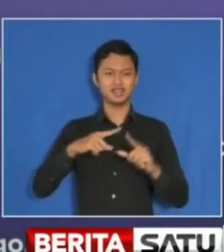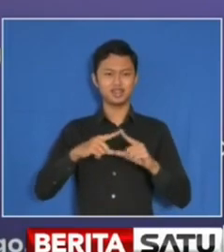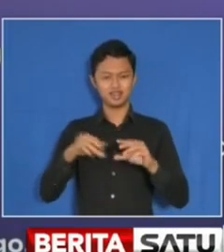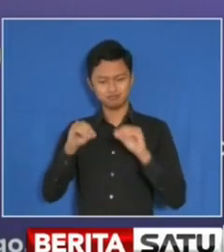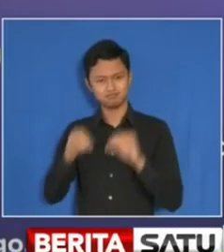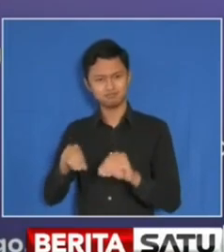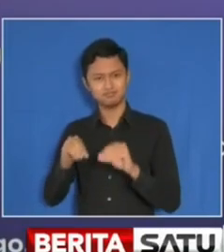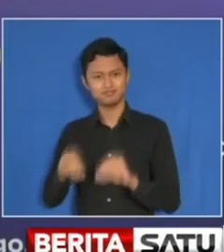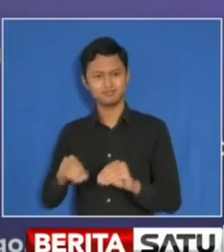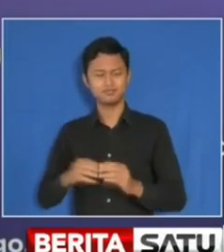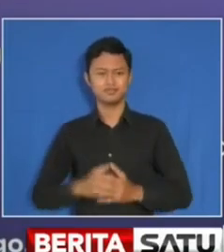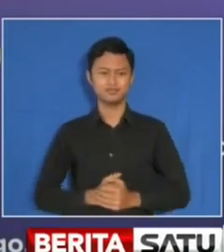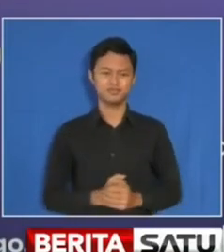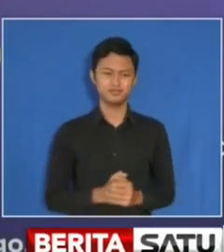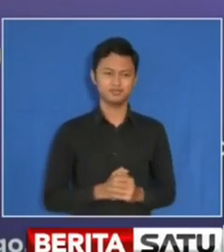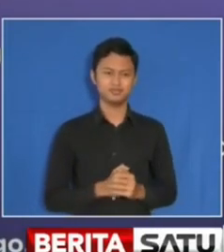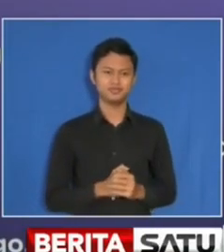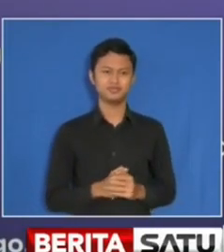J-I-N-T-A.